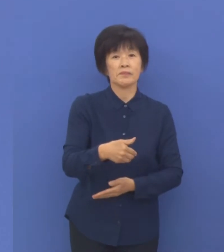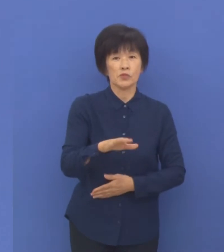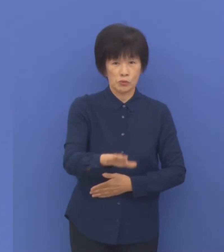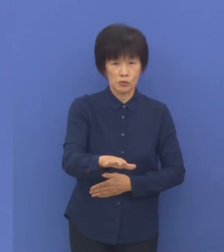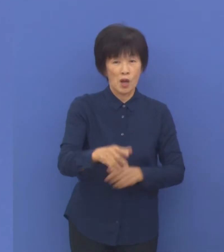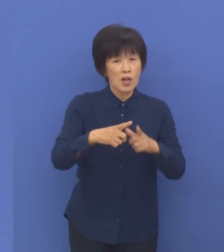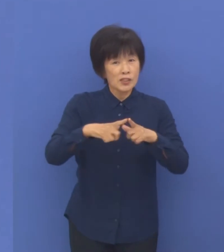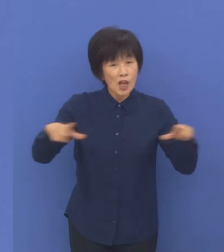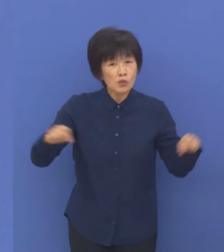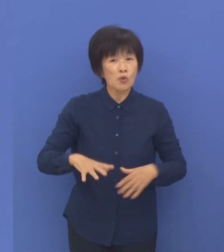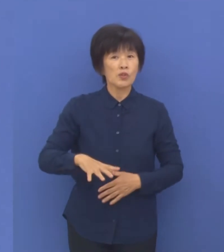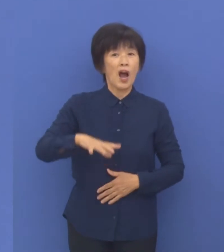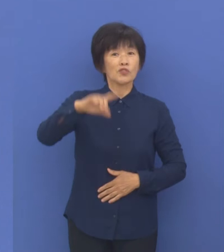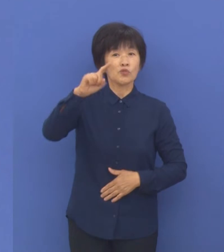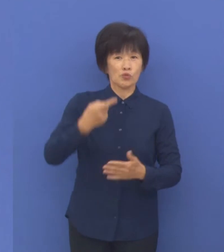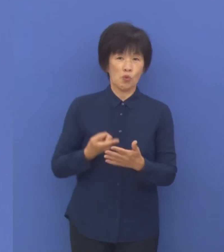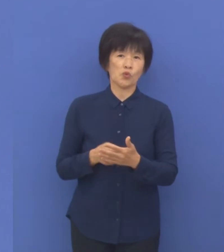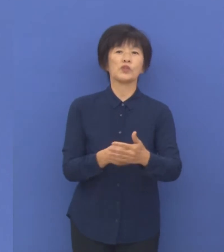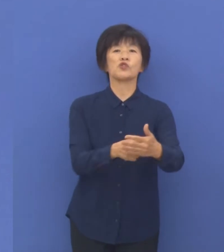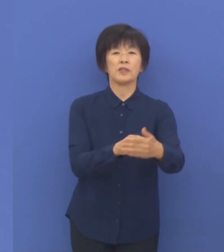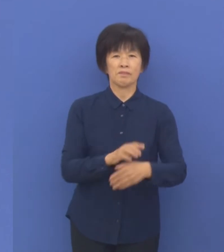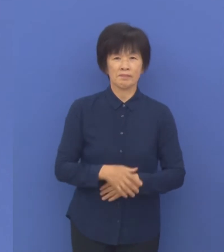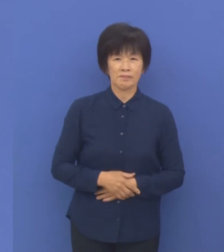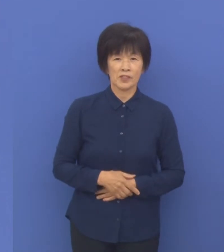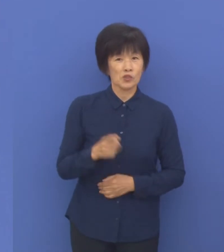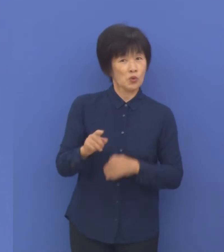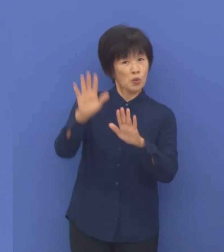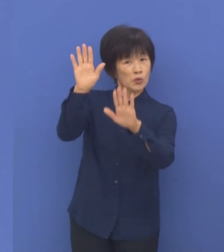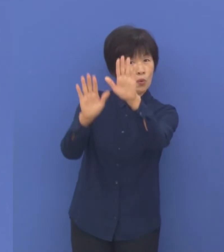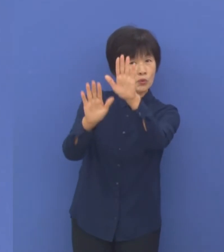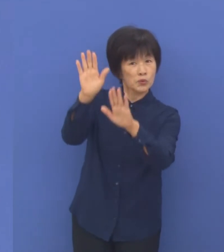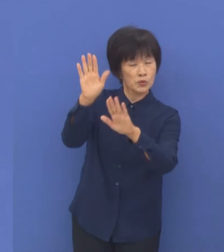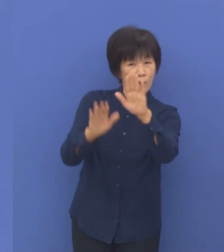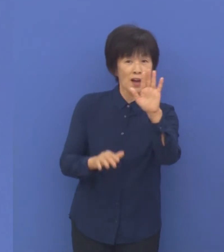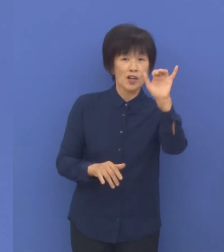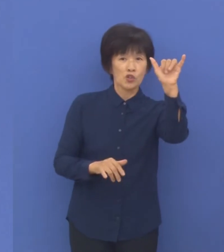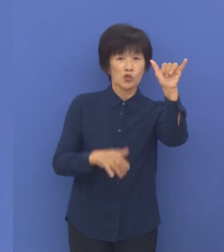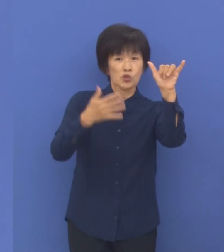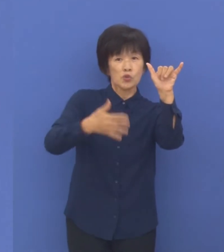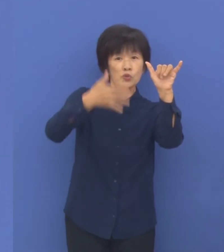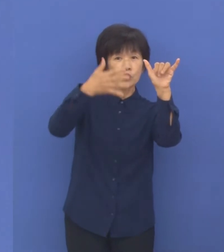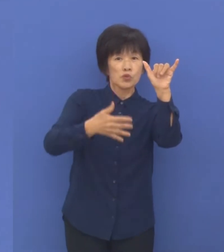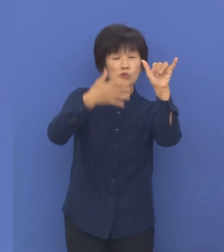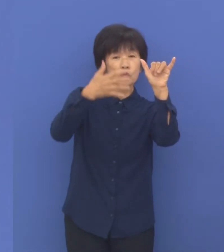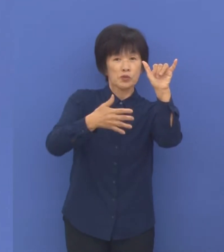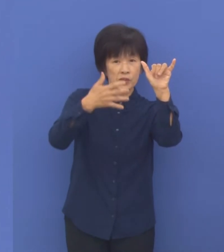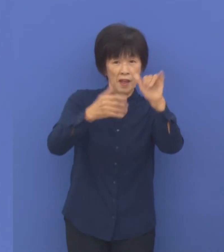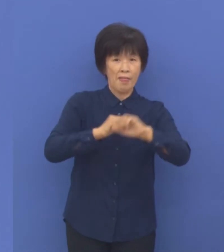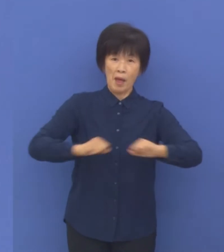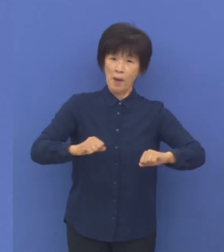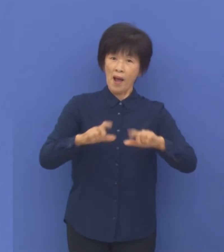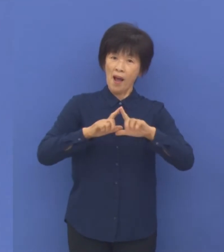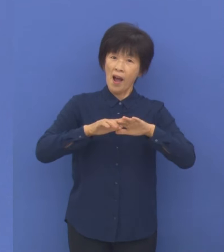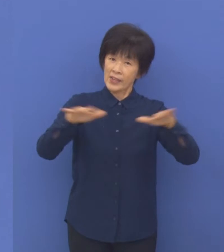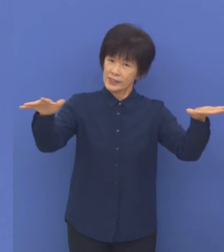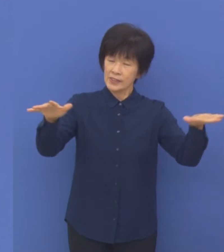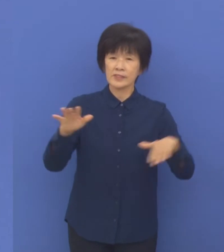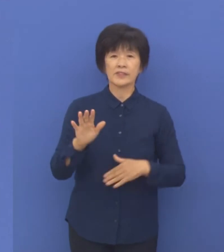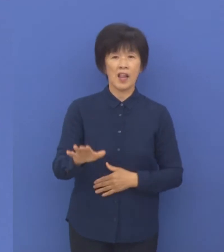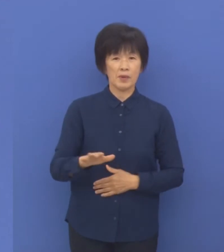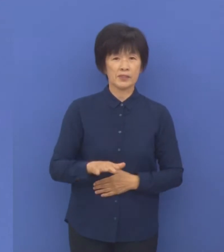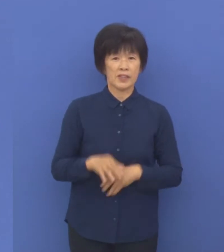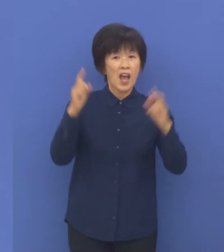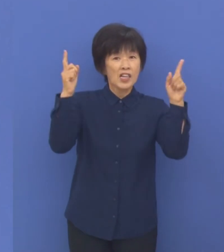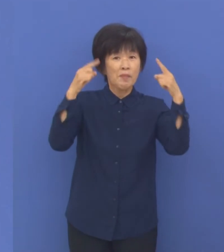は全国初の取り組みでありこの模様は youtube で生配信されます